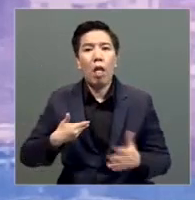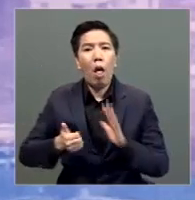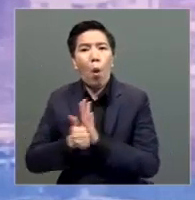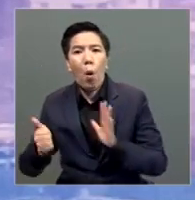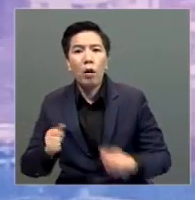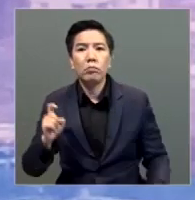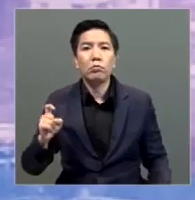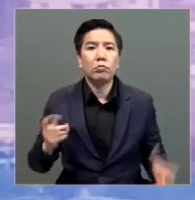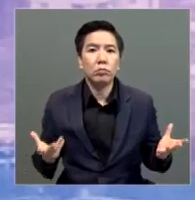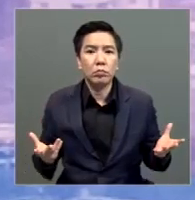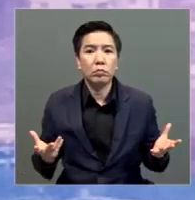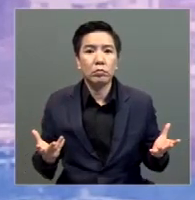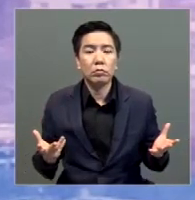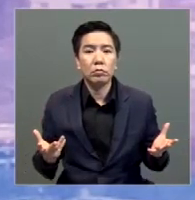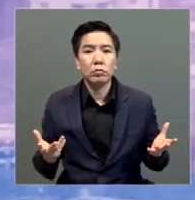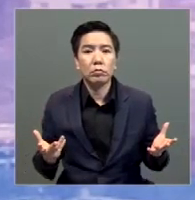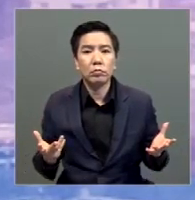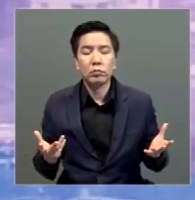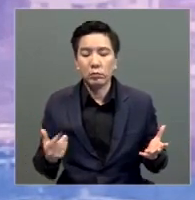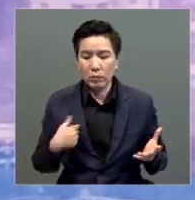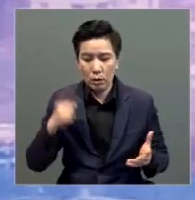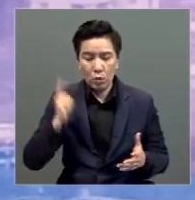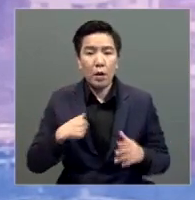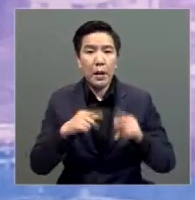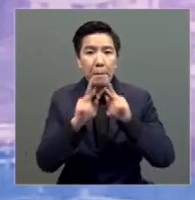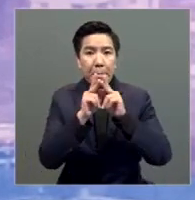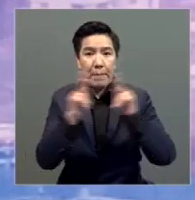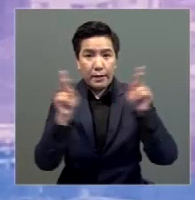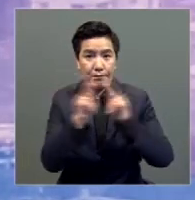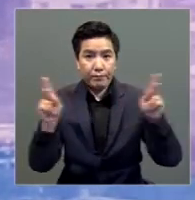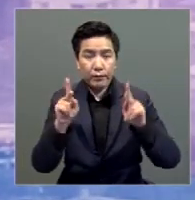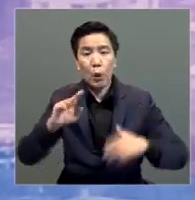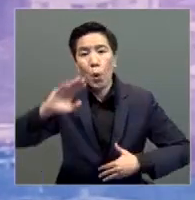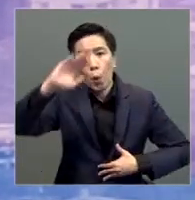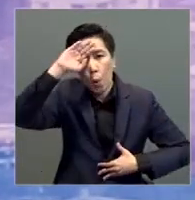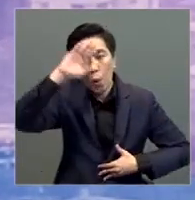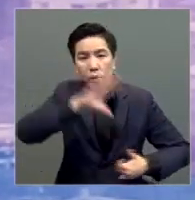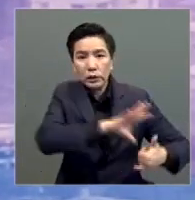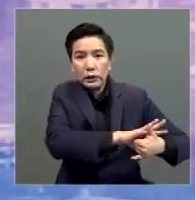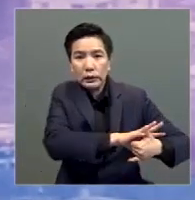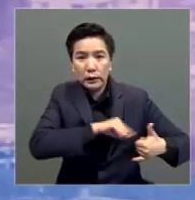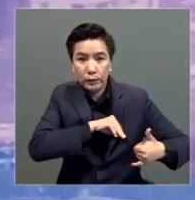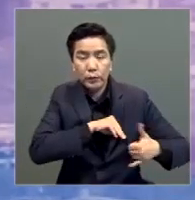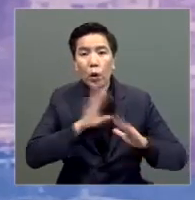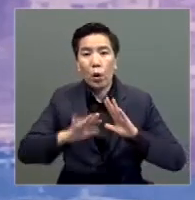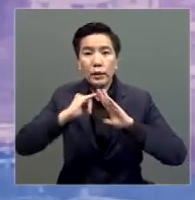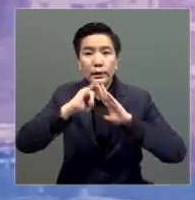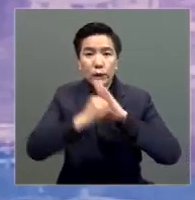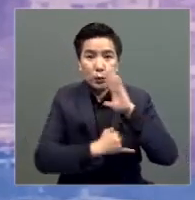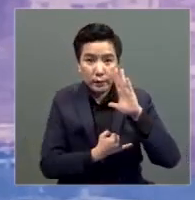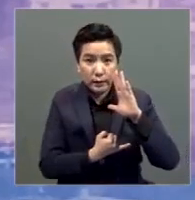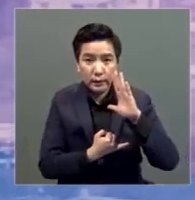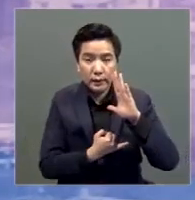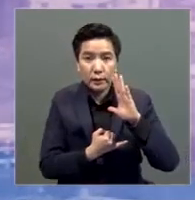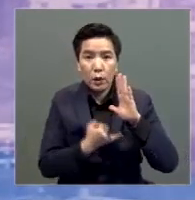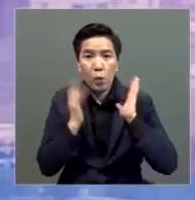ได้ก็ให้คณะกรรมการโรคติดต่อประจำจังหวัดที่มี